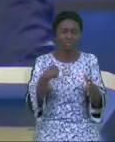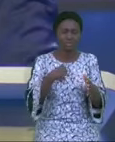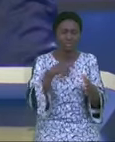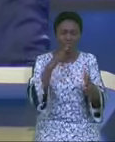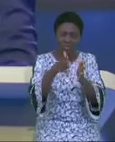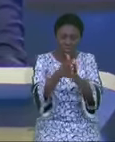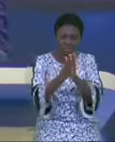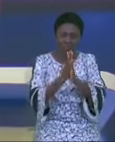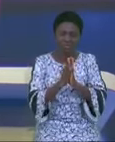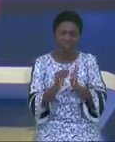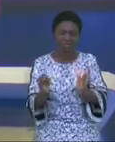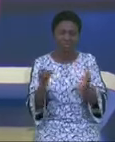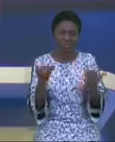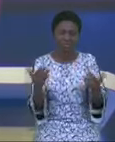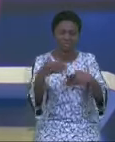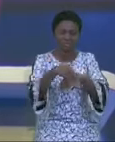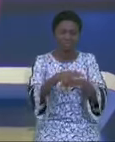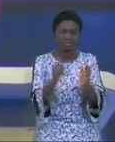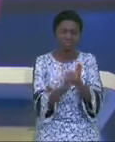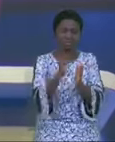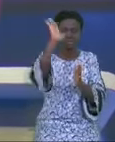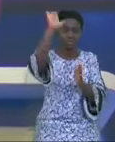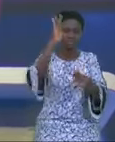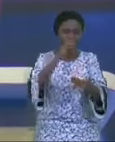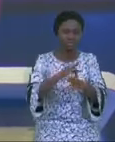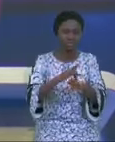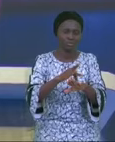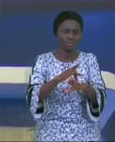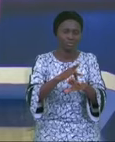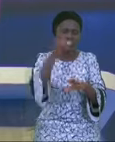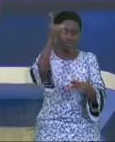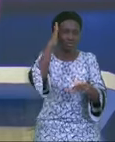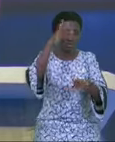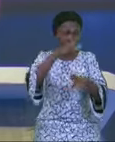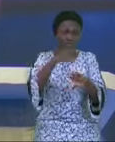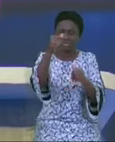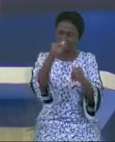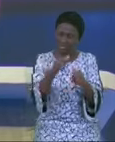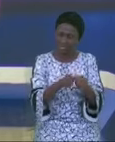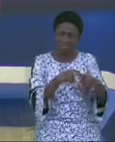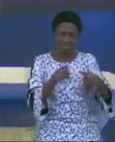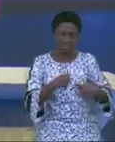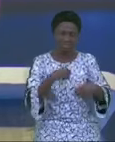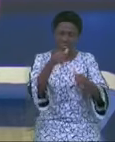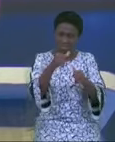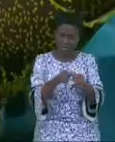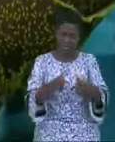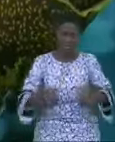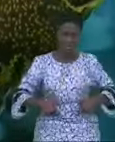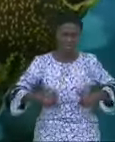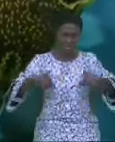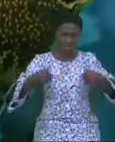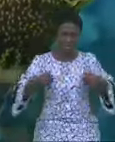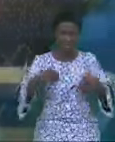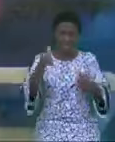ce soir que tu touches chaque cœur chaque ville